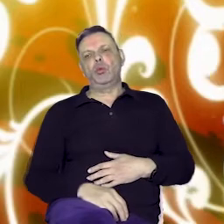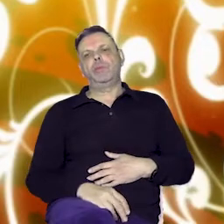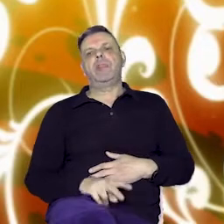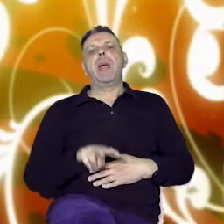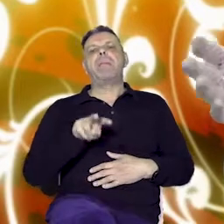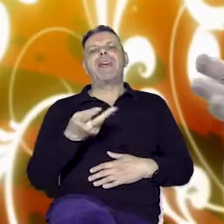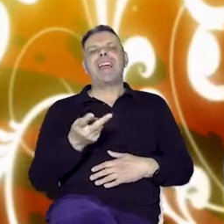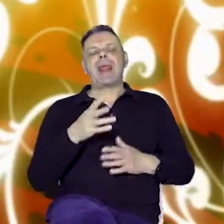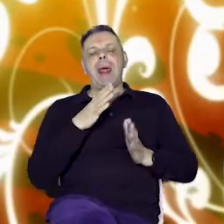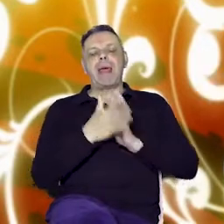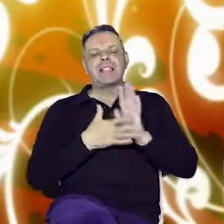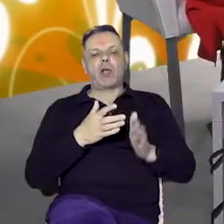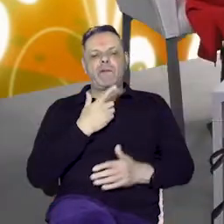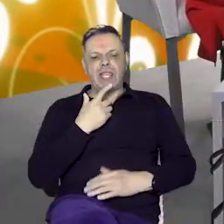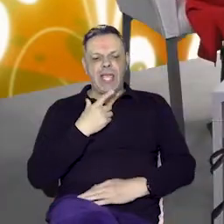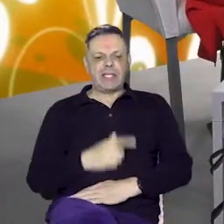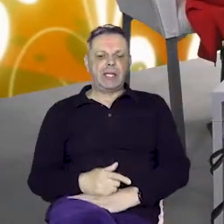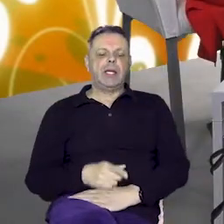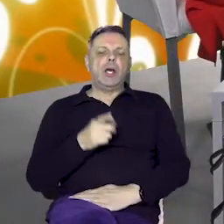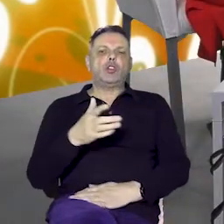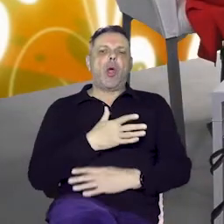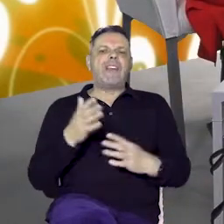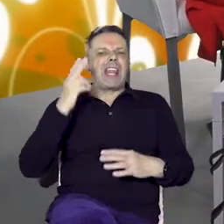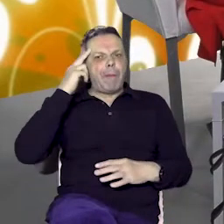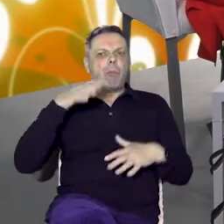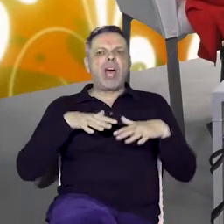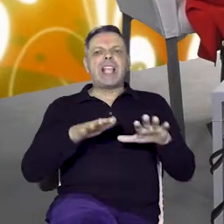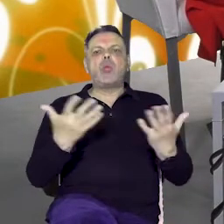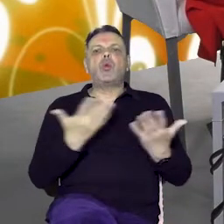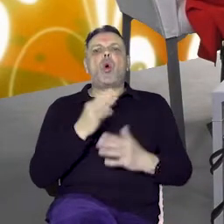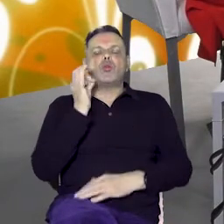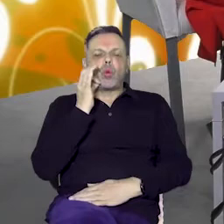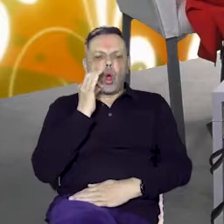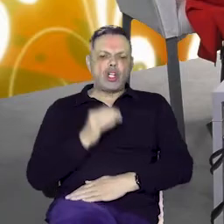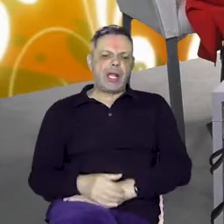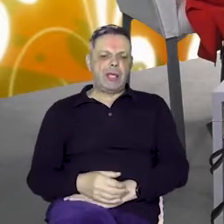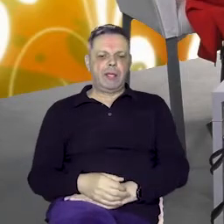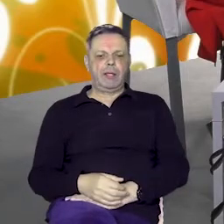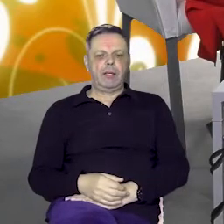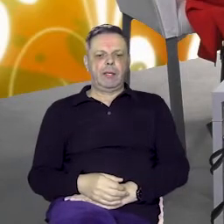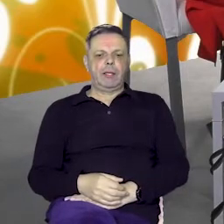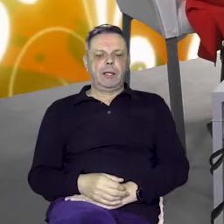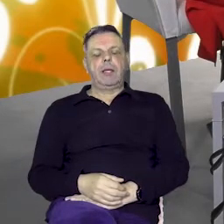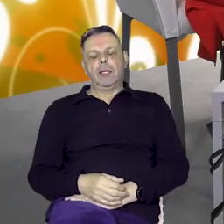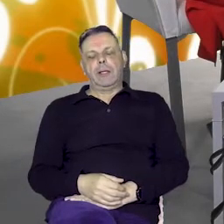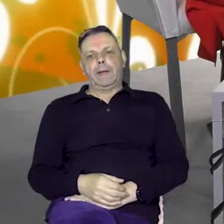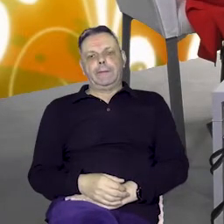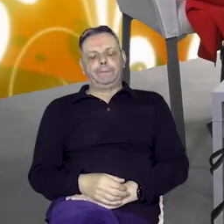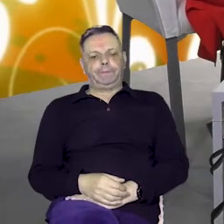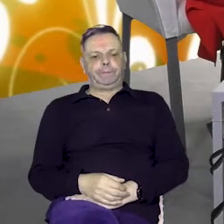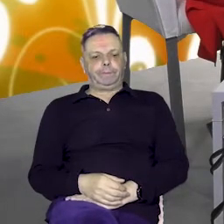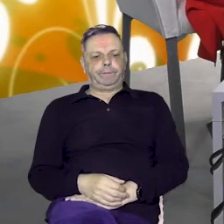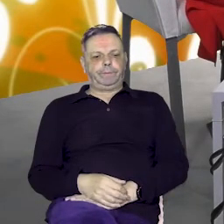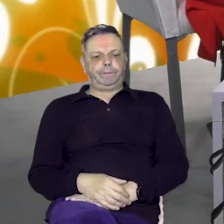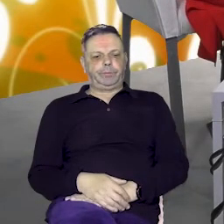jezik, jer tu je isto velika populacija ljudi koji su ugroženi, onda će biti na vašim nekim stranicama koje se